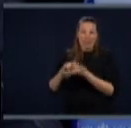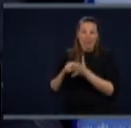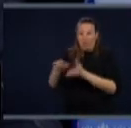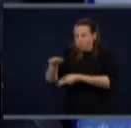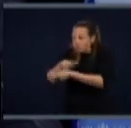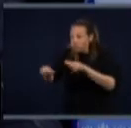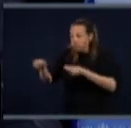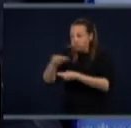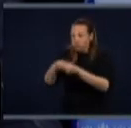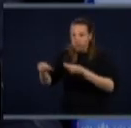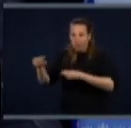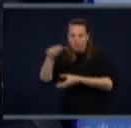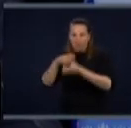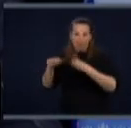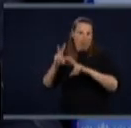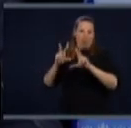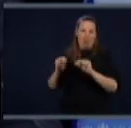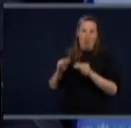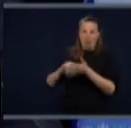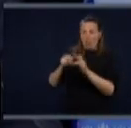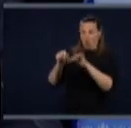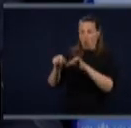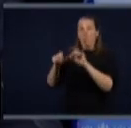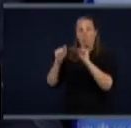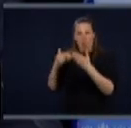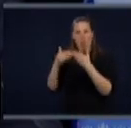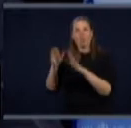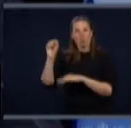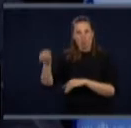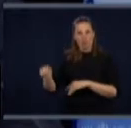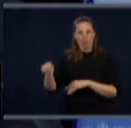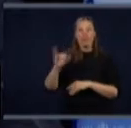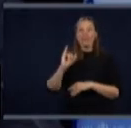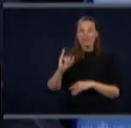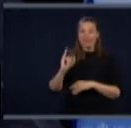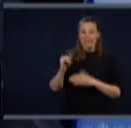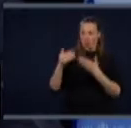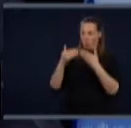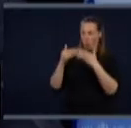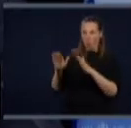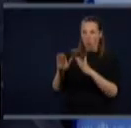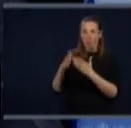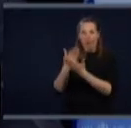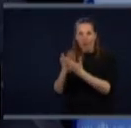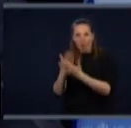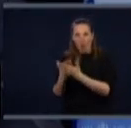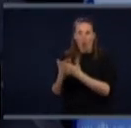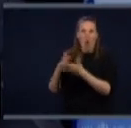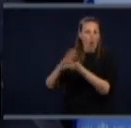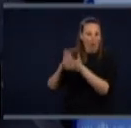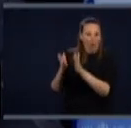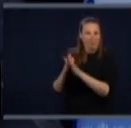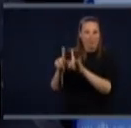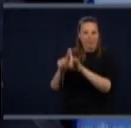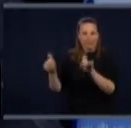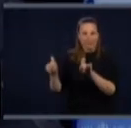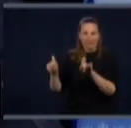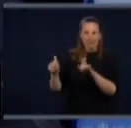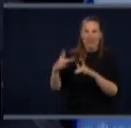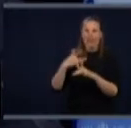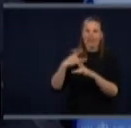Donc, on pourrait reprendre les activités dans ces milieux-là. Si jamais on se rend compte qu'en la réouverture des milieux et des entreprises, il commence à y avoir